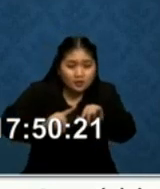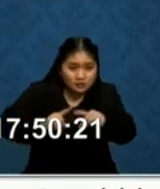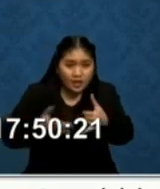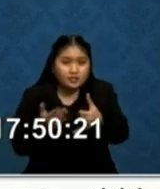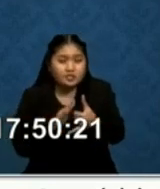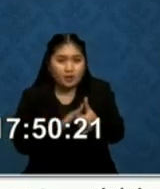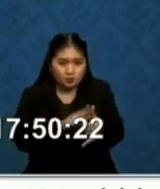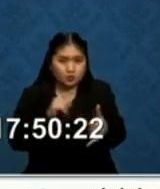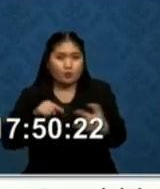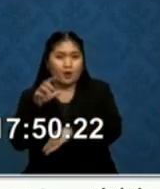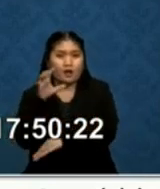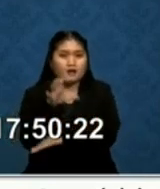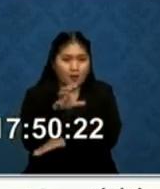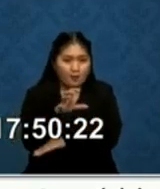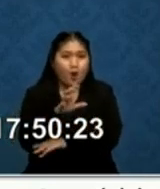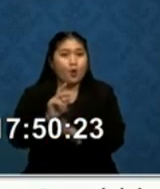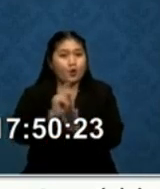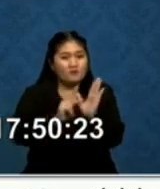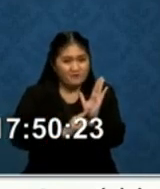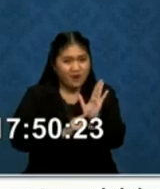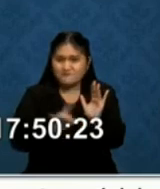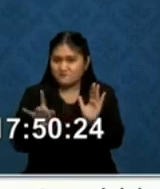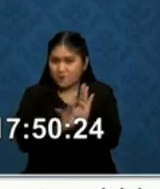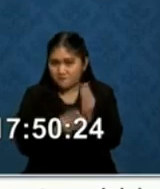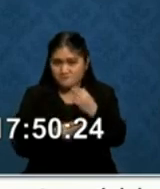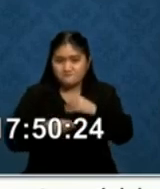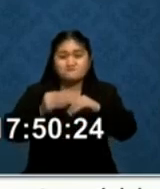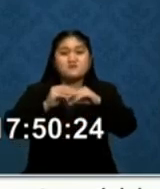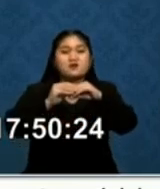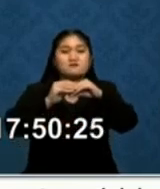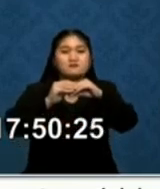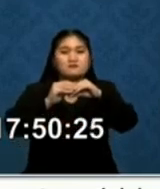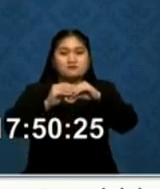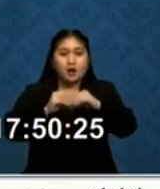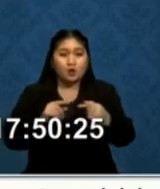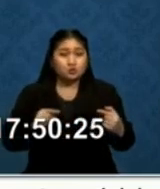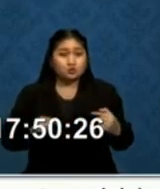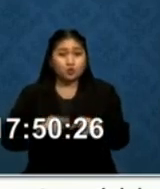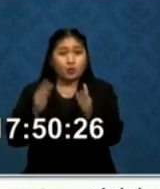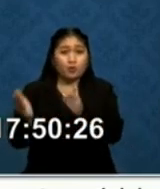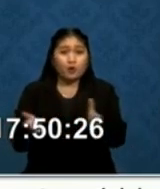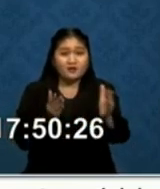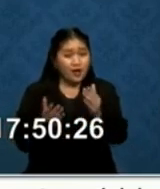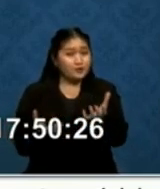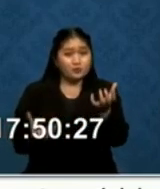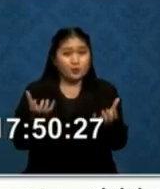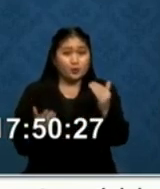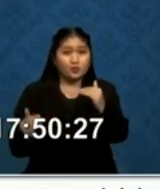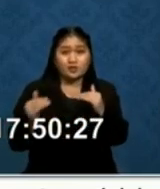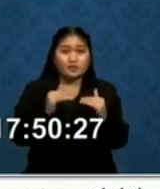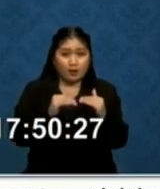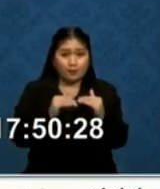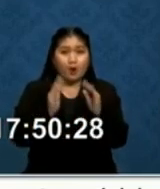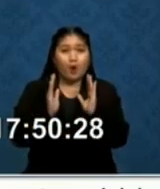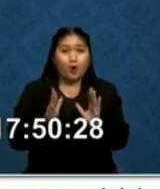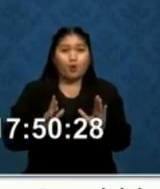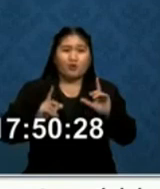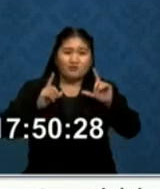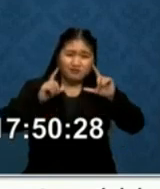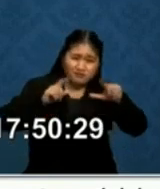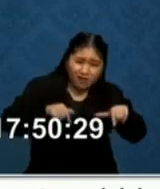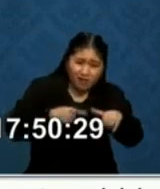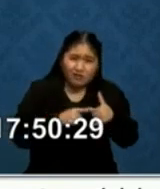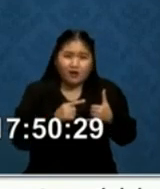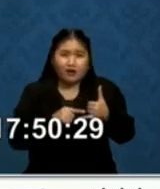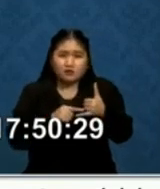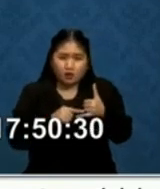คับใช้กฎหมายมีประสิทธิภาพเพิ่มมากขึ้นในการเข้าสู่กระบวนการยุติธรรมค่ะผู้เสียหายมักถูกข